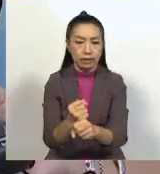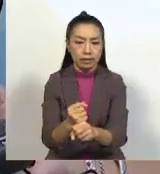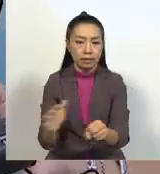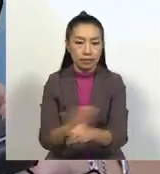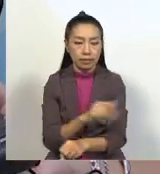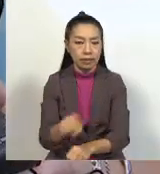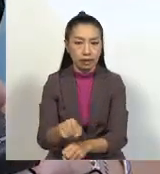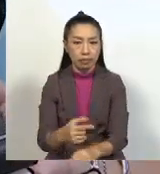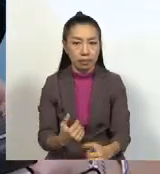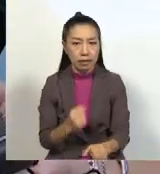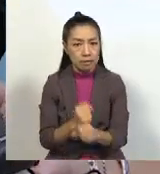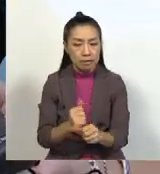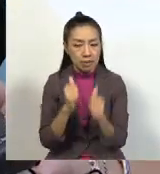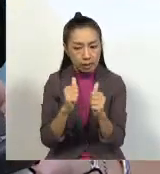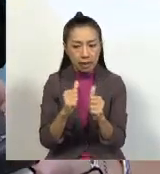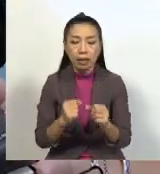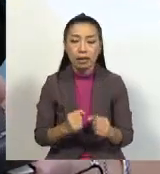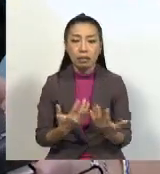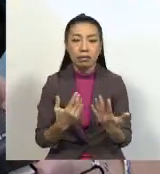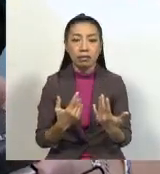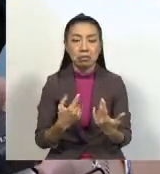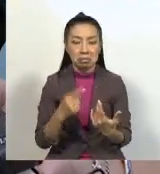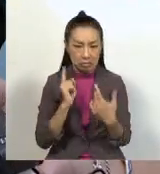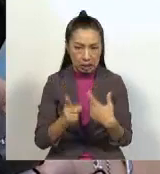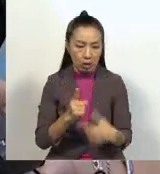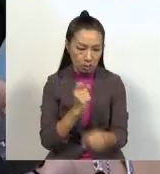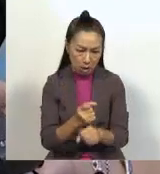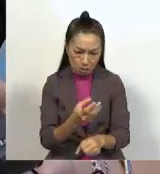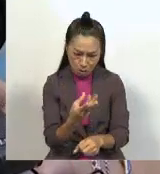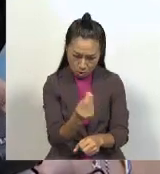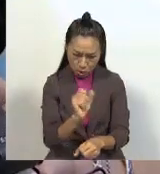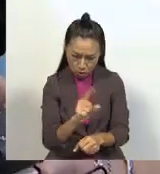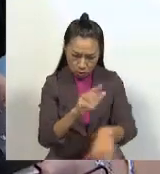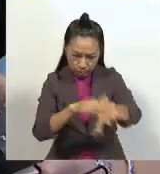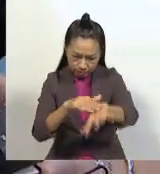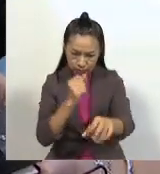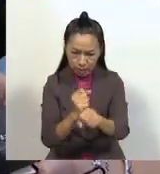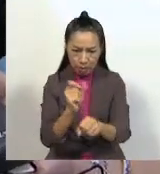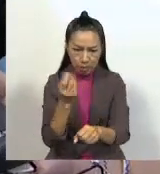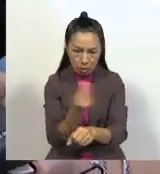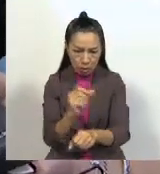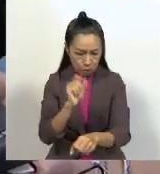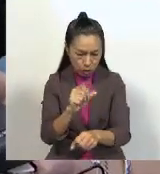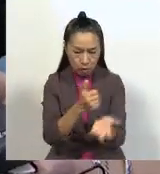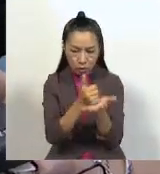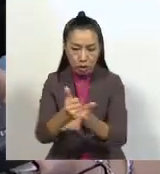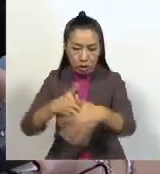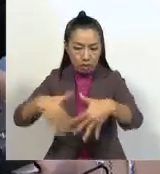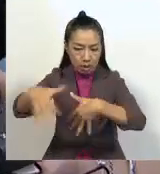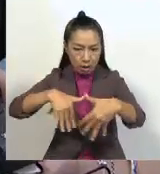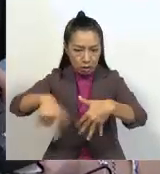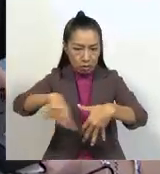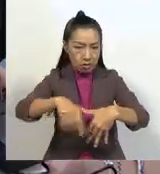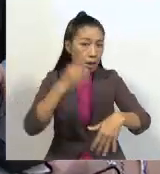ก็จะทำให้ดีที่สุดนะแล้วก็จะต้องเร่งรัดให้เร็วที่สุดนะเพื่อที่จะให้ประชาชนได้กลับบ้